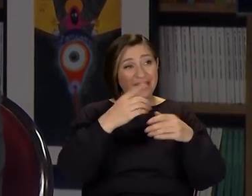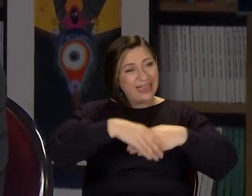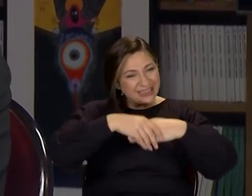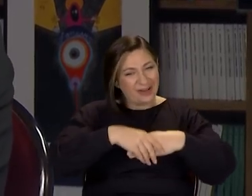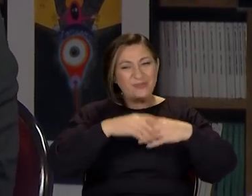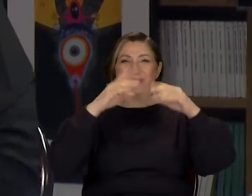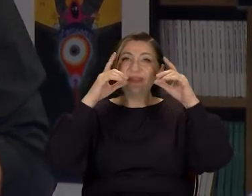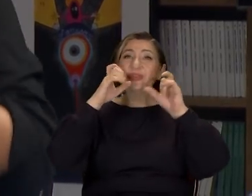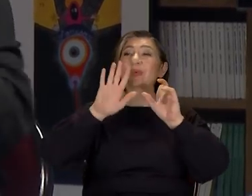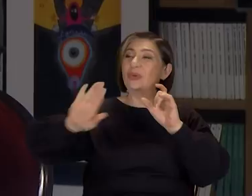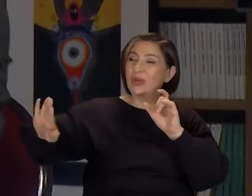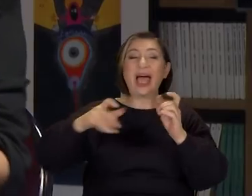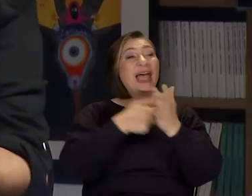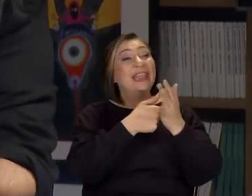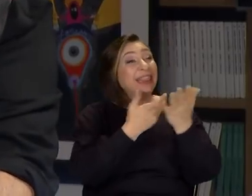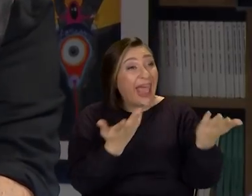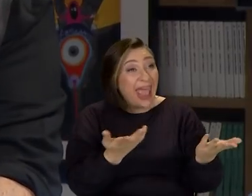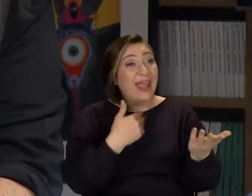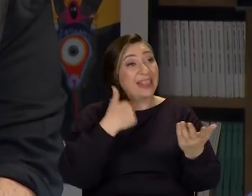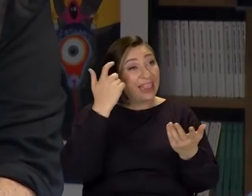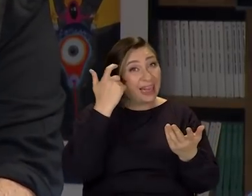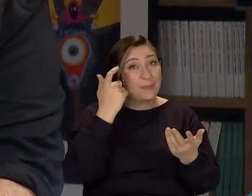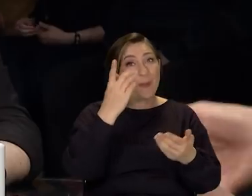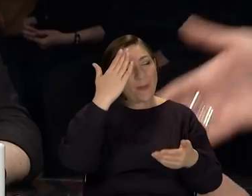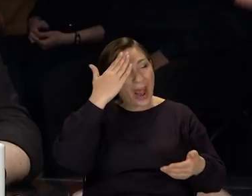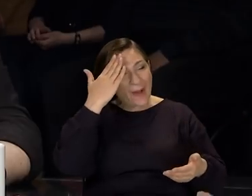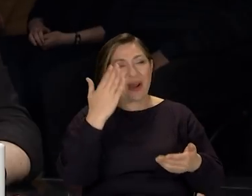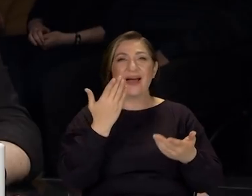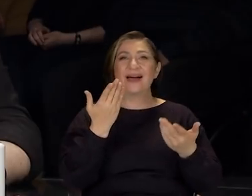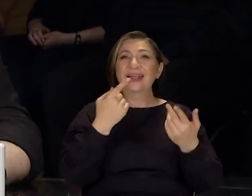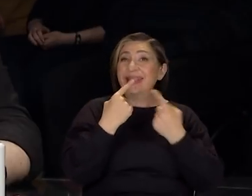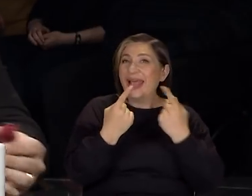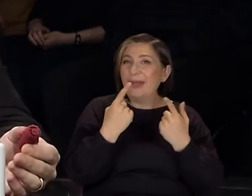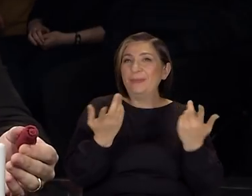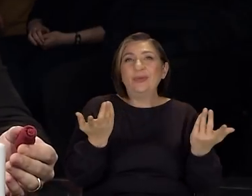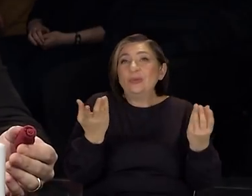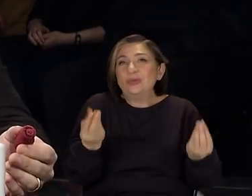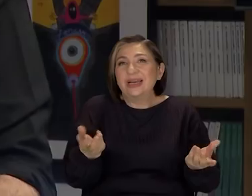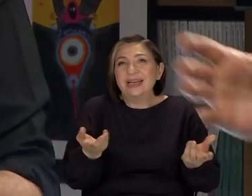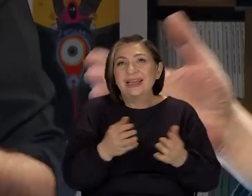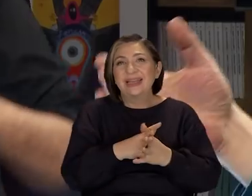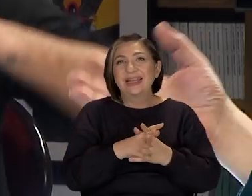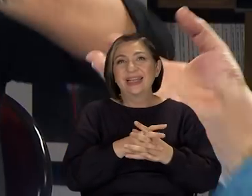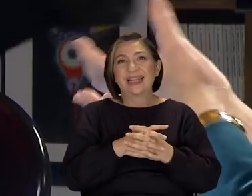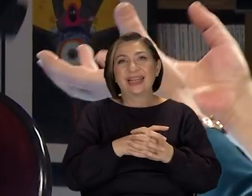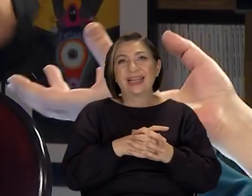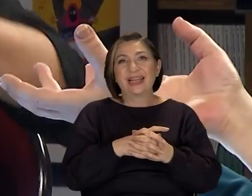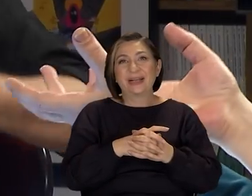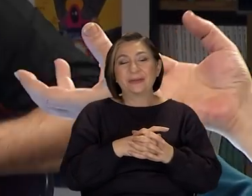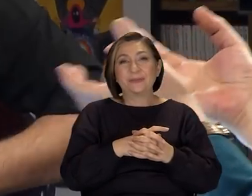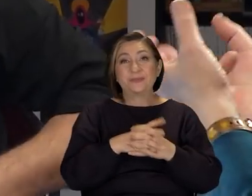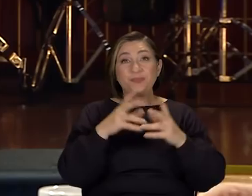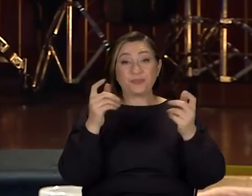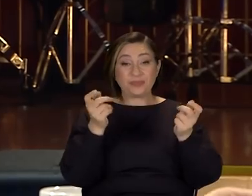tanışalım fotoğraf çektirmekten ziyade adını öğreneyim mesela. Ya bir merhabaya aç kaldık. Tabii ya evet yani. Abi. Merhaba yani. Bir evet, çektirdikten sonra ışık hızıyla.